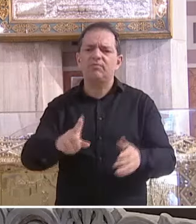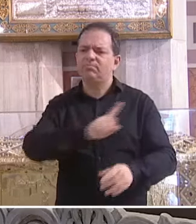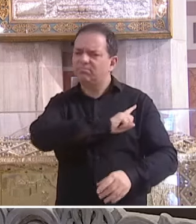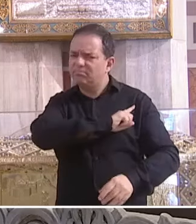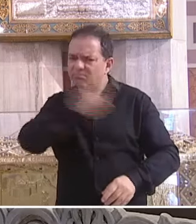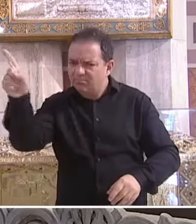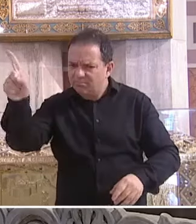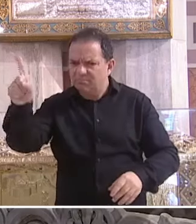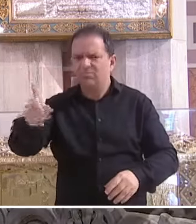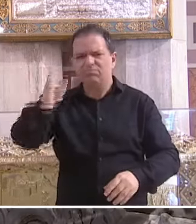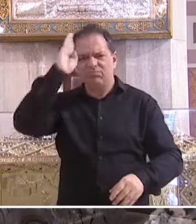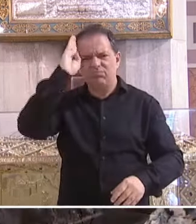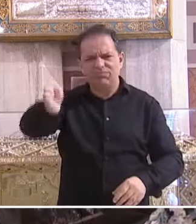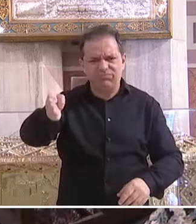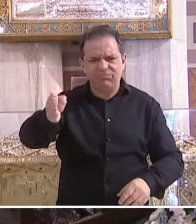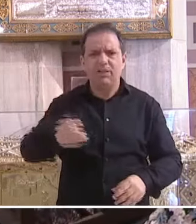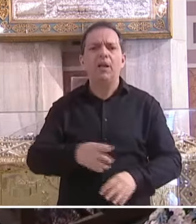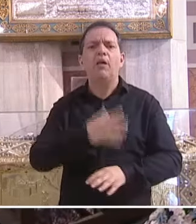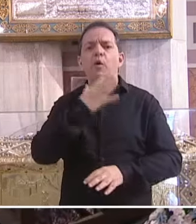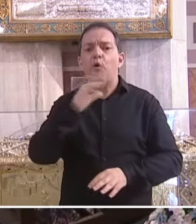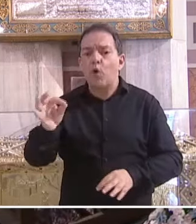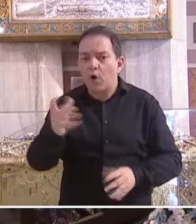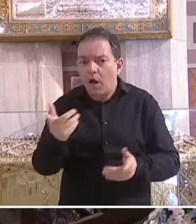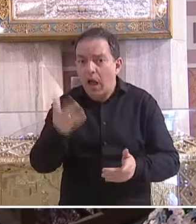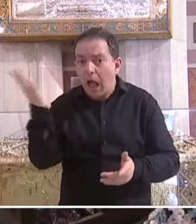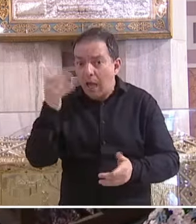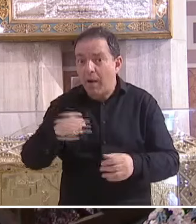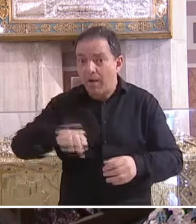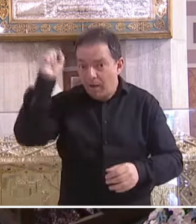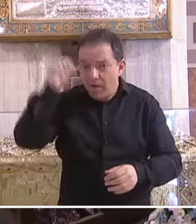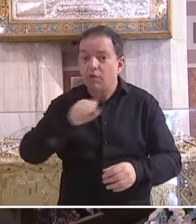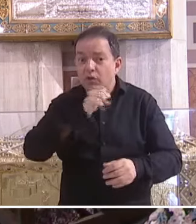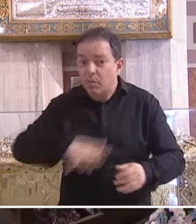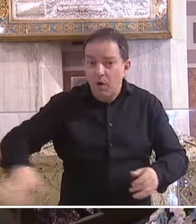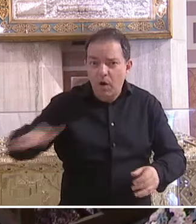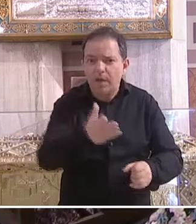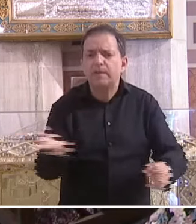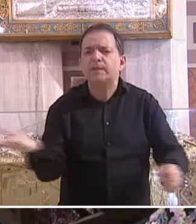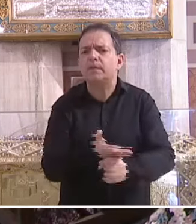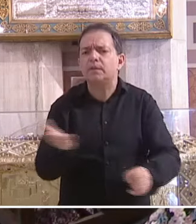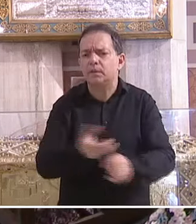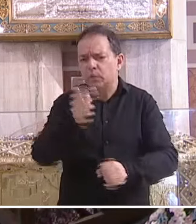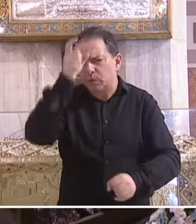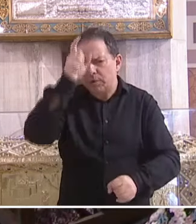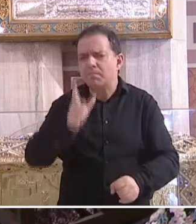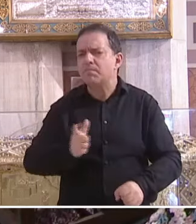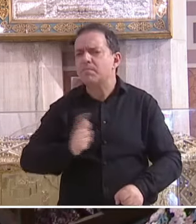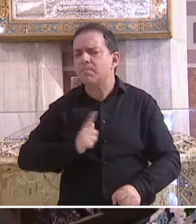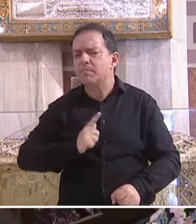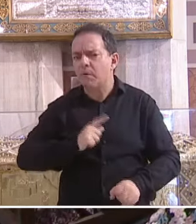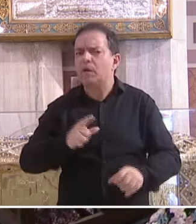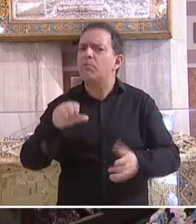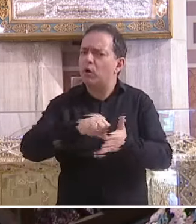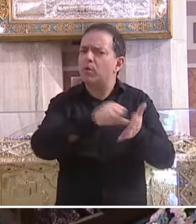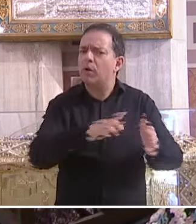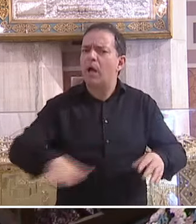να αποφευχθεί η σφαγή των ομογενών της Κωνσταντινουπόλεως και των άλλων περιοχών της